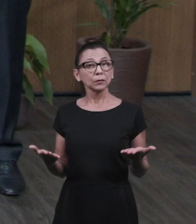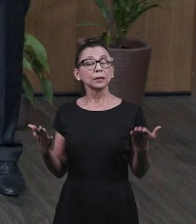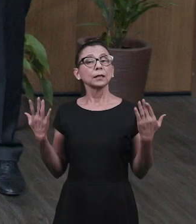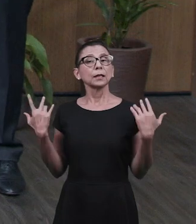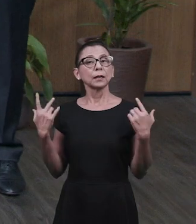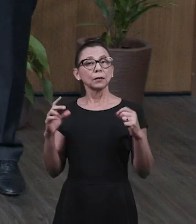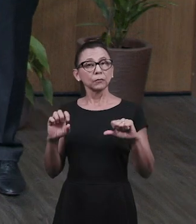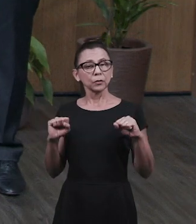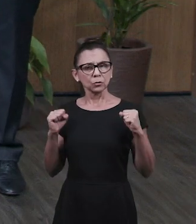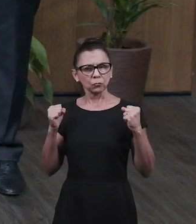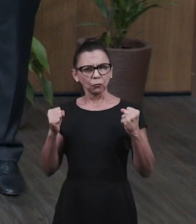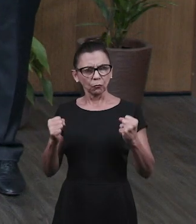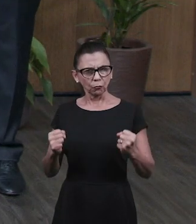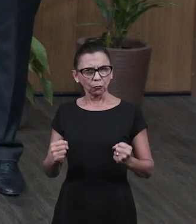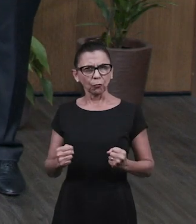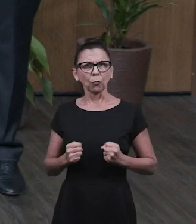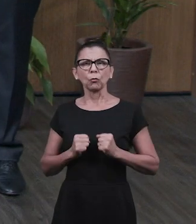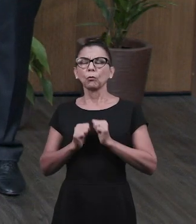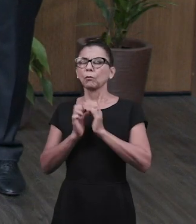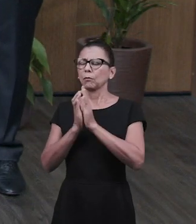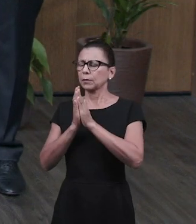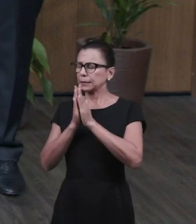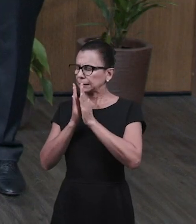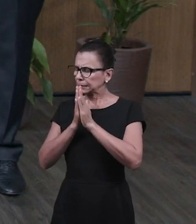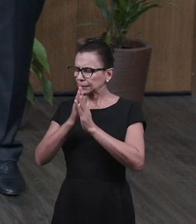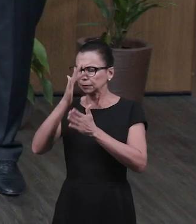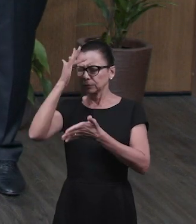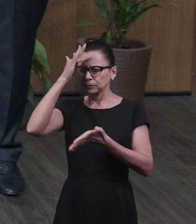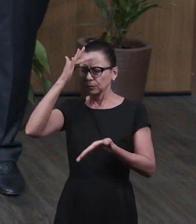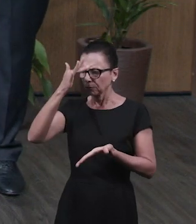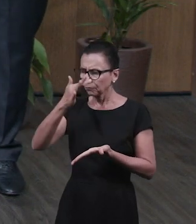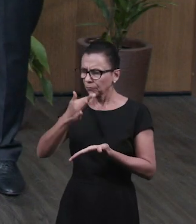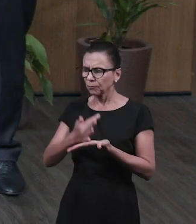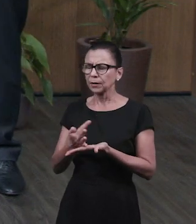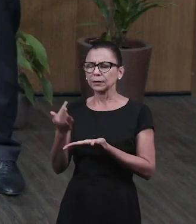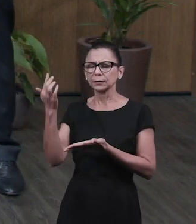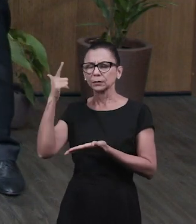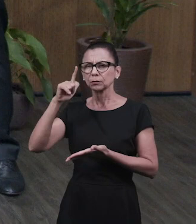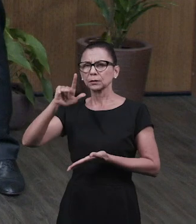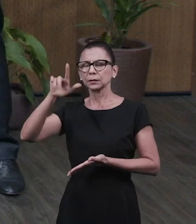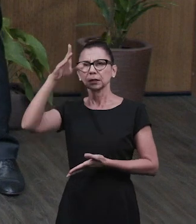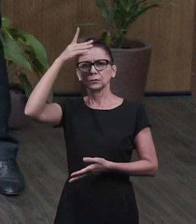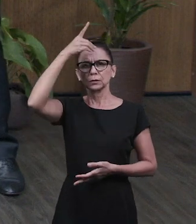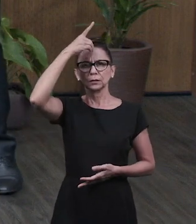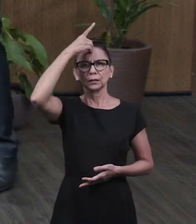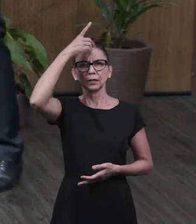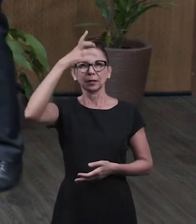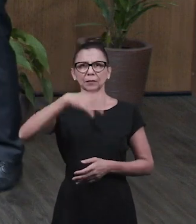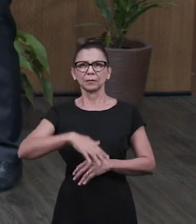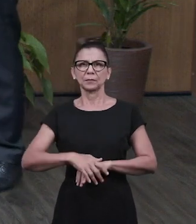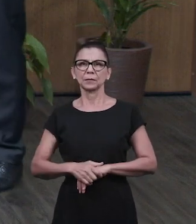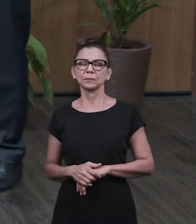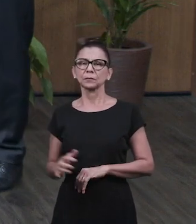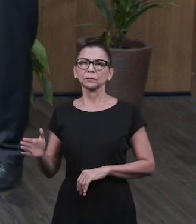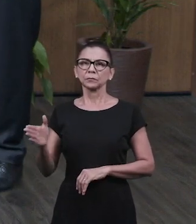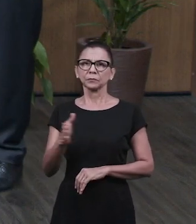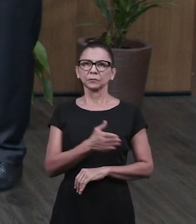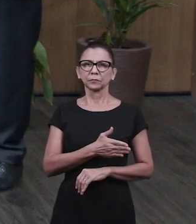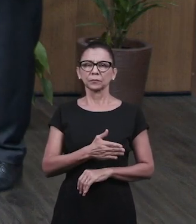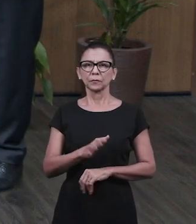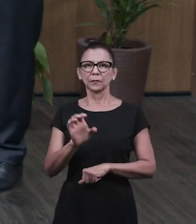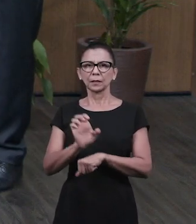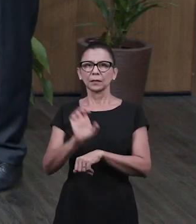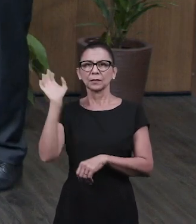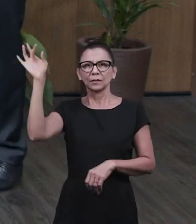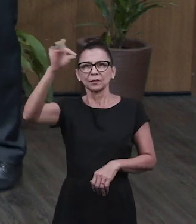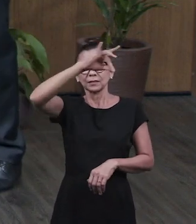rappelle le besoin de la recherche fervoreuse, c'est-à-dire avec engagement. Et ce message a été envoyé par